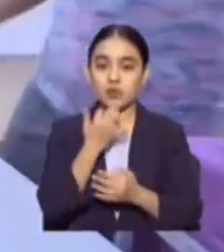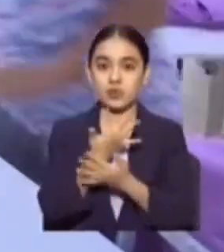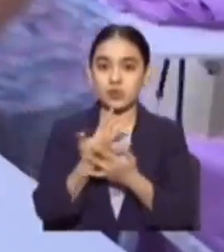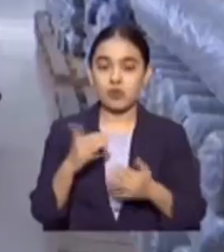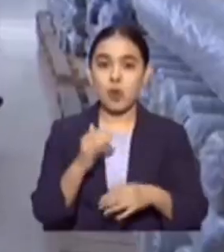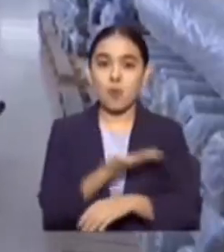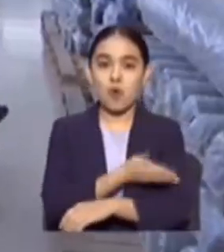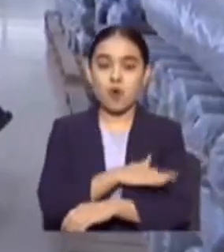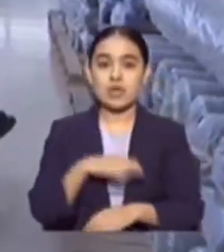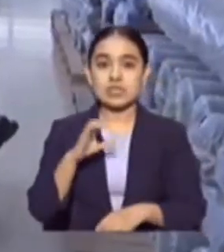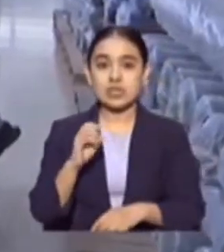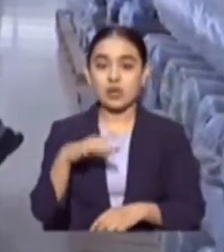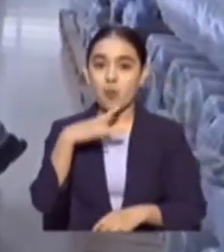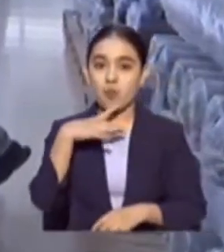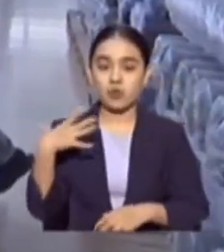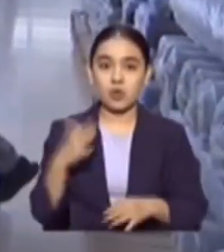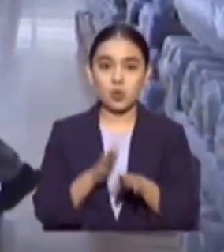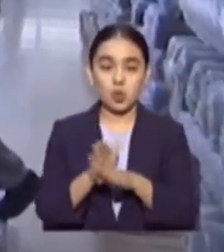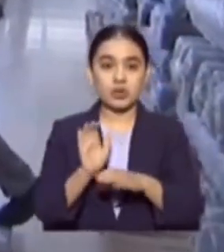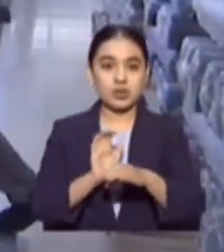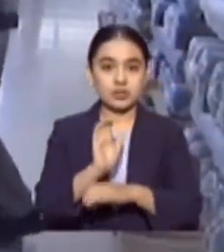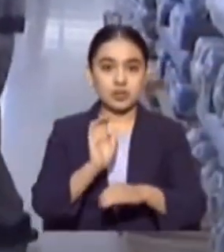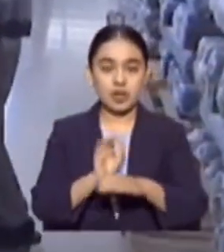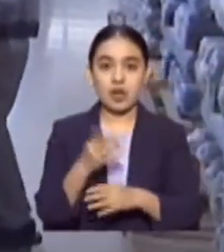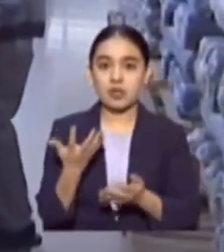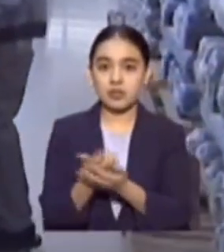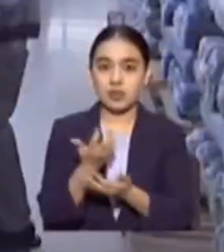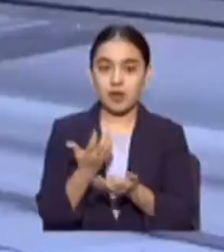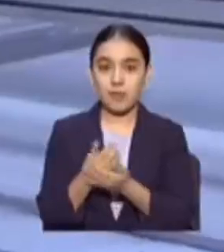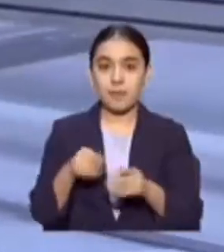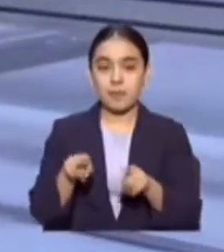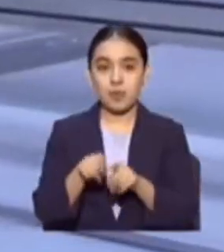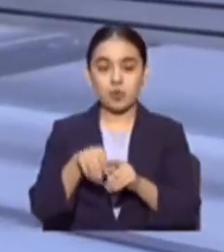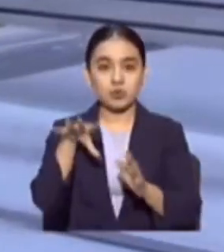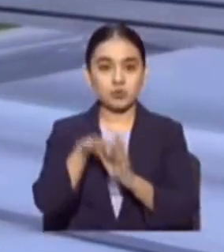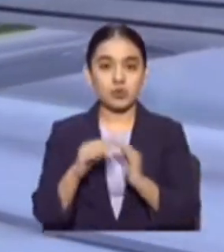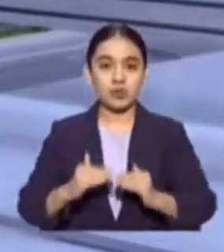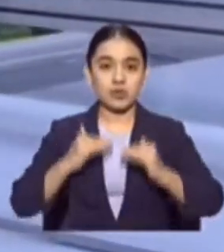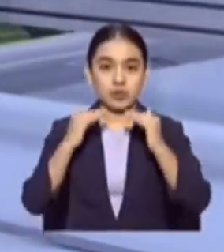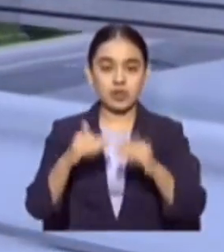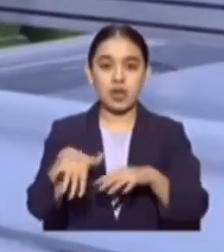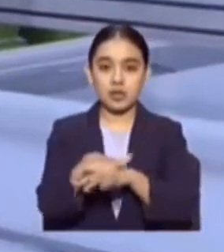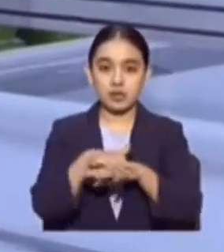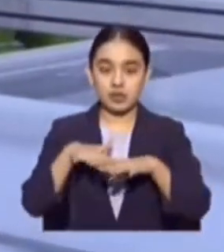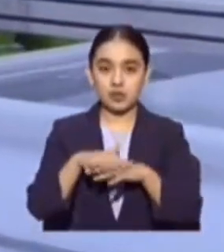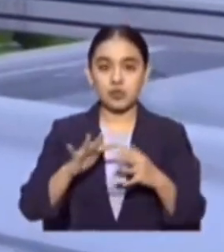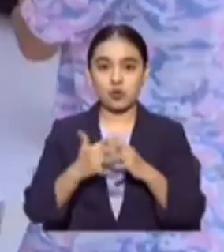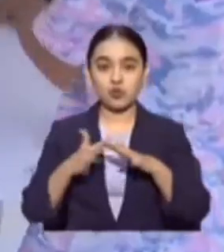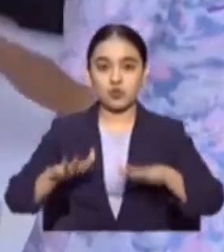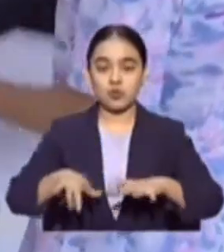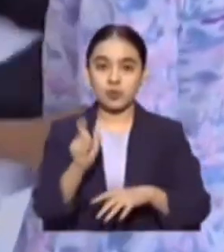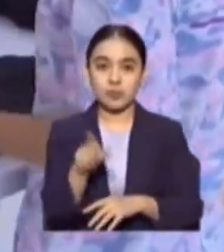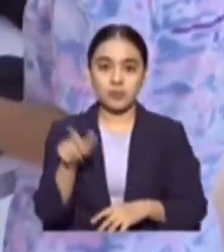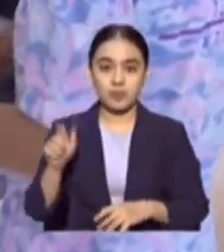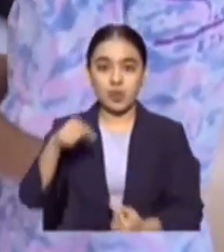Polsha, Singapur, Rossiya kabi davlatlarga to'liq eksport qilinmoqda. Daromad, manfaatdorlik ham shunga yarasha yuqori. Aholi, ayniqsa qishloq joylardagi